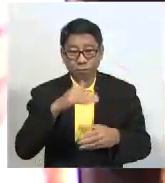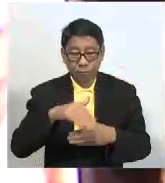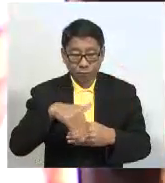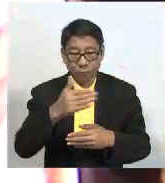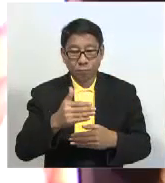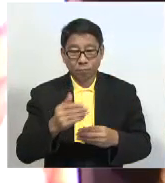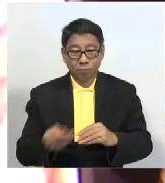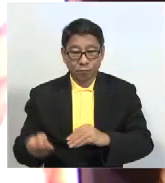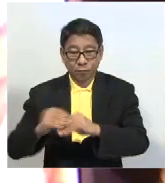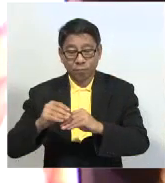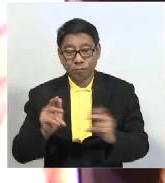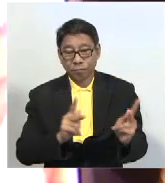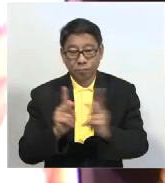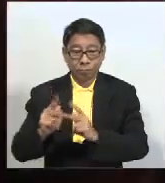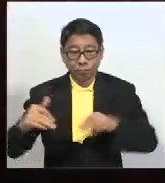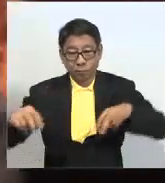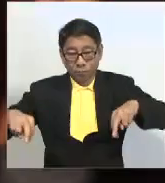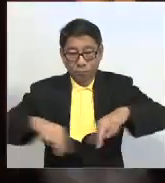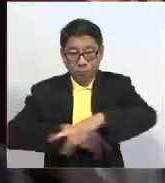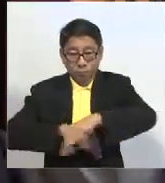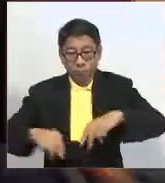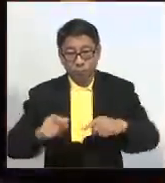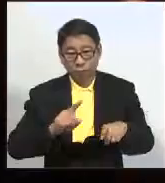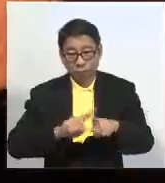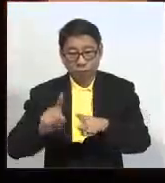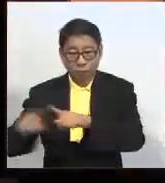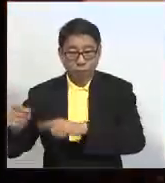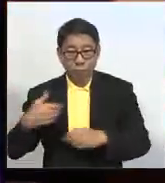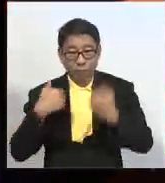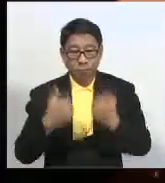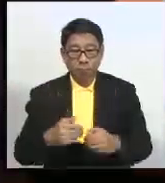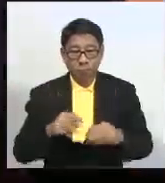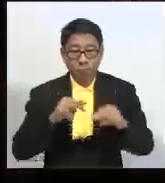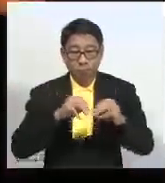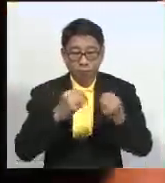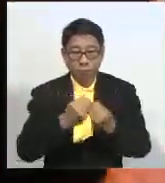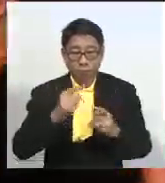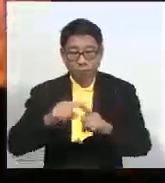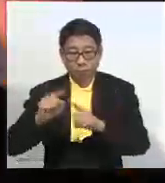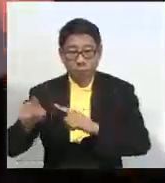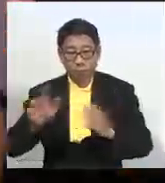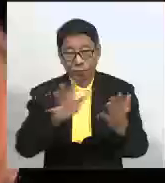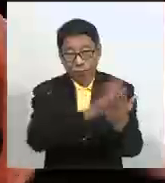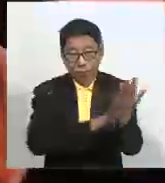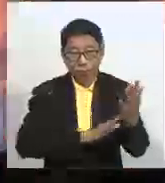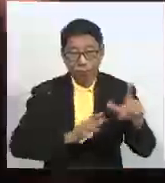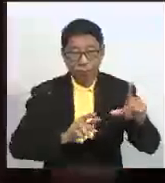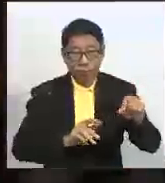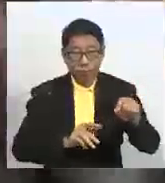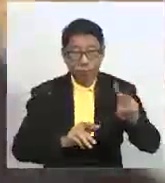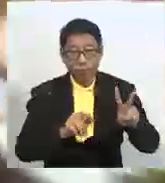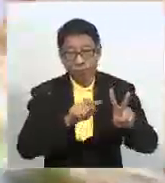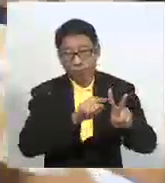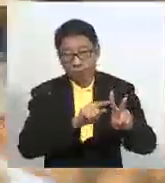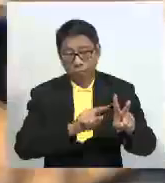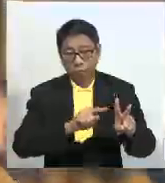จะมีการขยายกิจกรรมถนนคนเดินไปในพื้นที่ต่างๆทั้งเมืองหลักและเมืองรองทั่วประเทศในวันที่22ธันวา